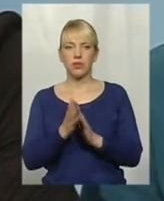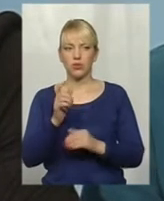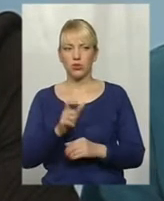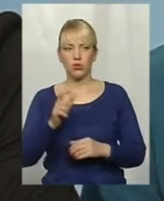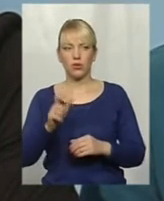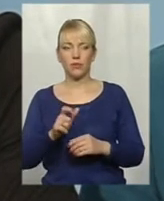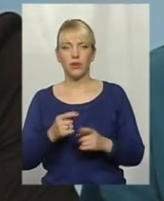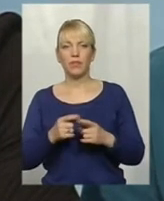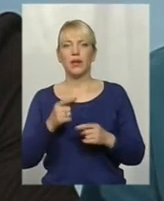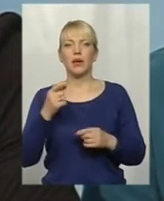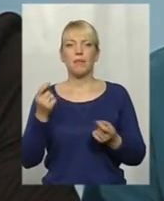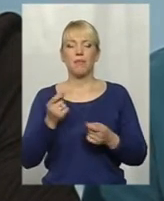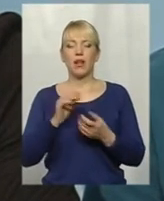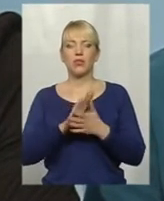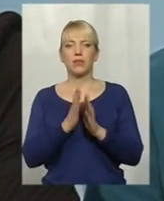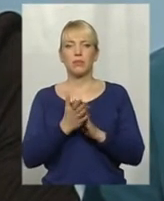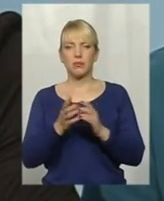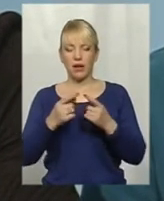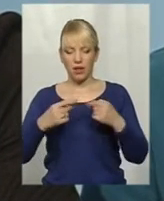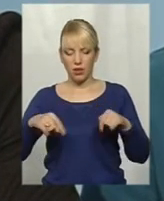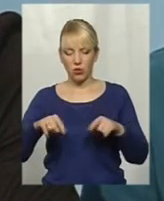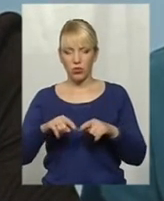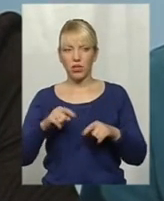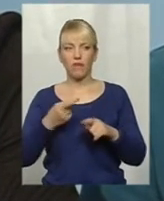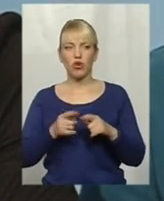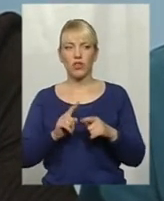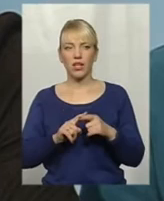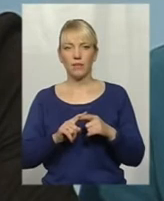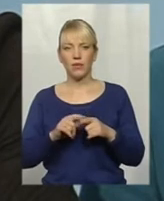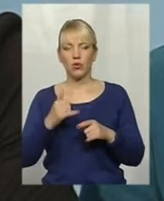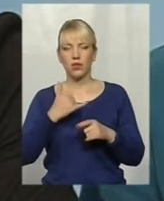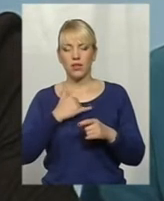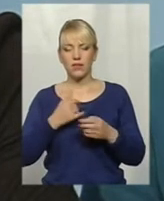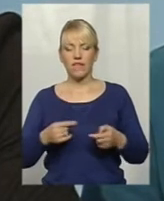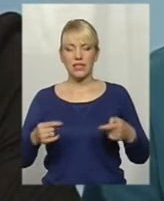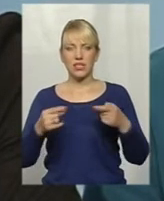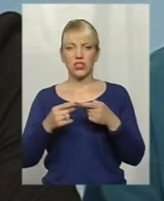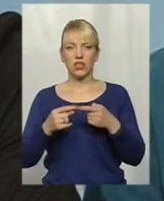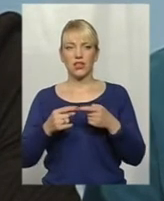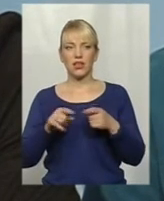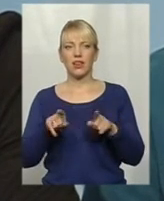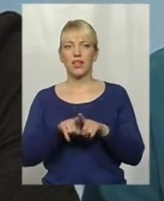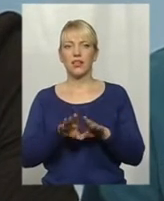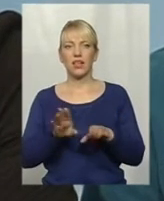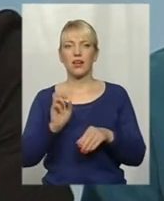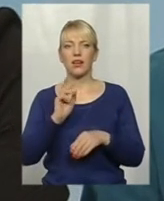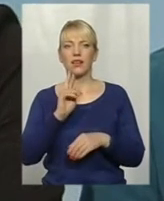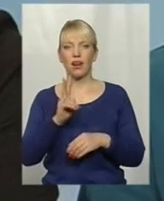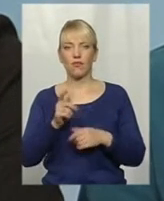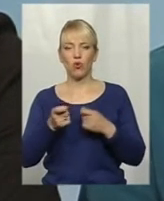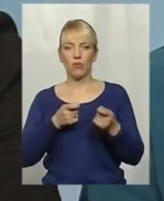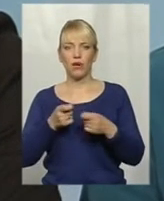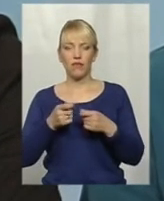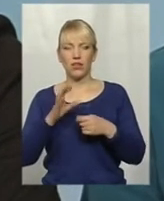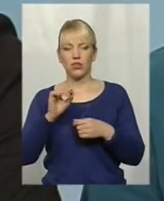Причому категорія малозабезпеченості, я завжди на цьому наголошую, вона нас визначається не зовсім так, як в управлінні соцзахисту.